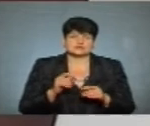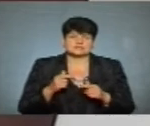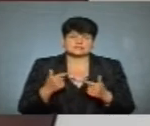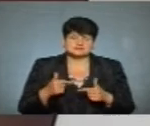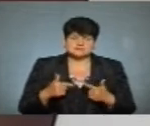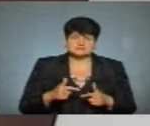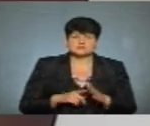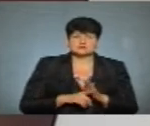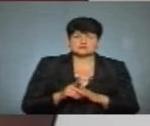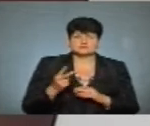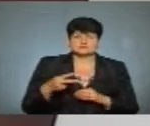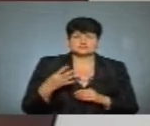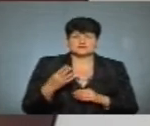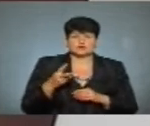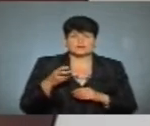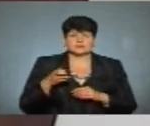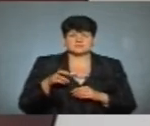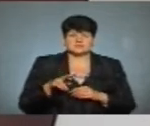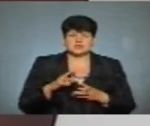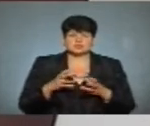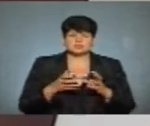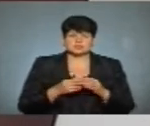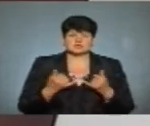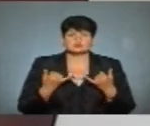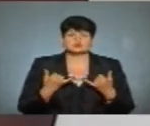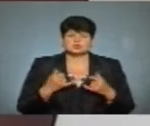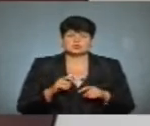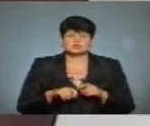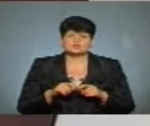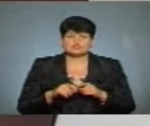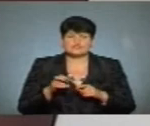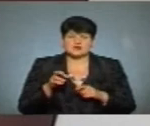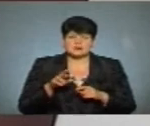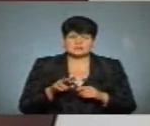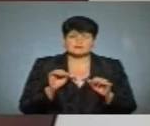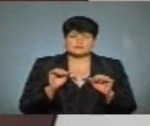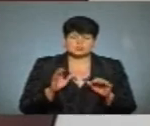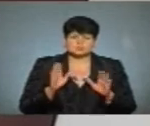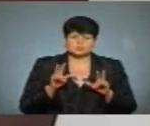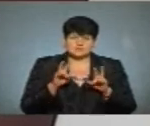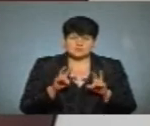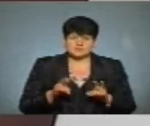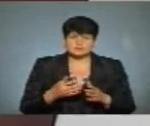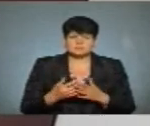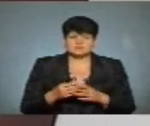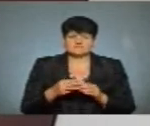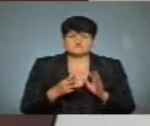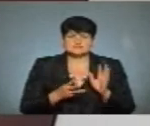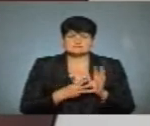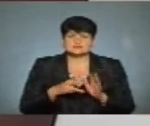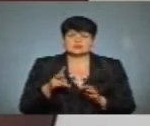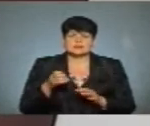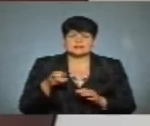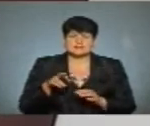розпочнеться з 24 липня. Результати сьогоднішнього тестування, каже Юрій Шайнюк, можна буде переглянути приблизно 18 липня